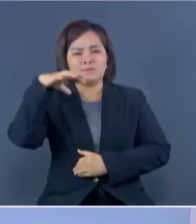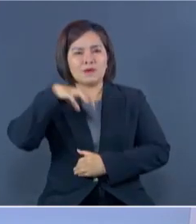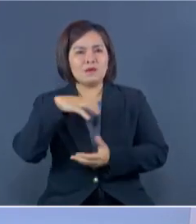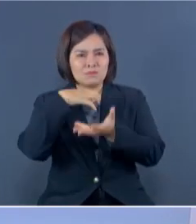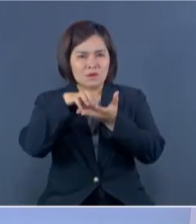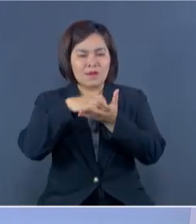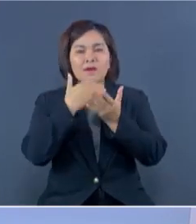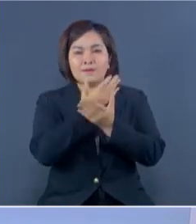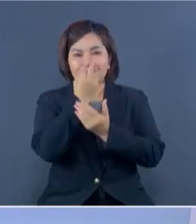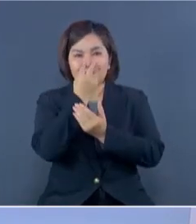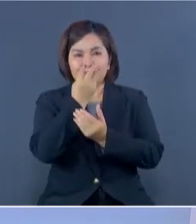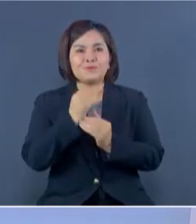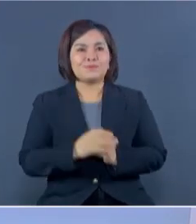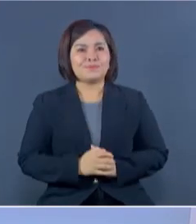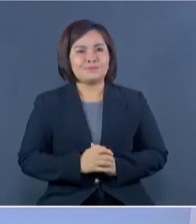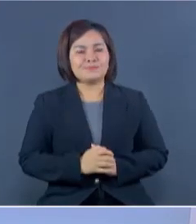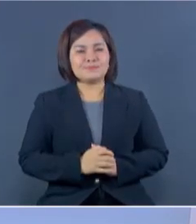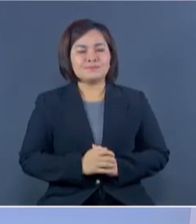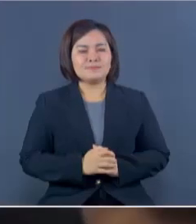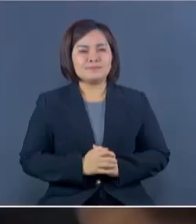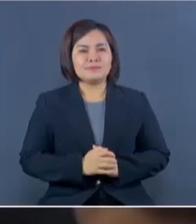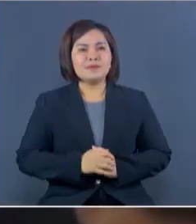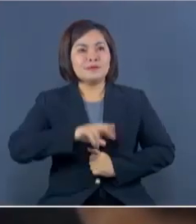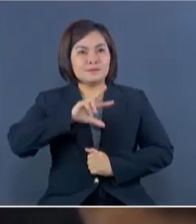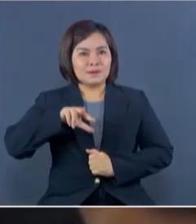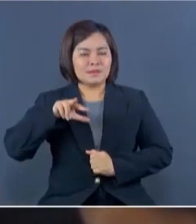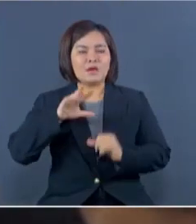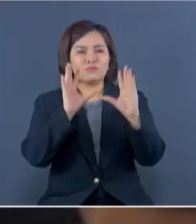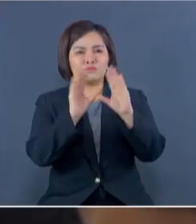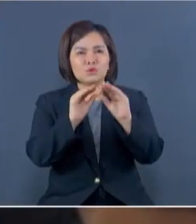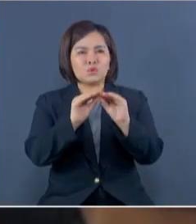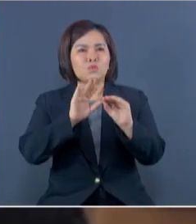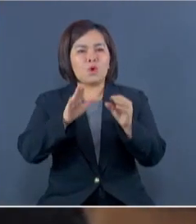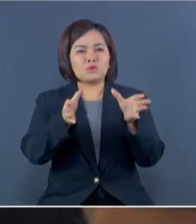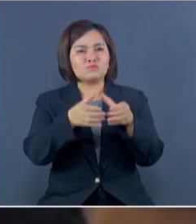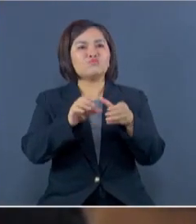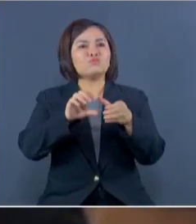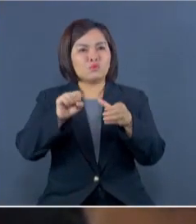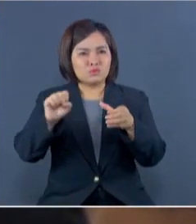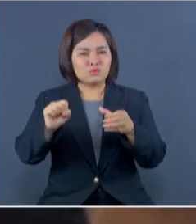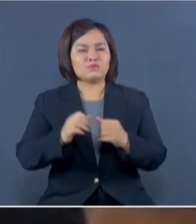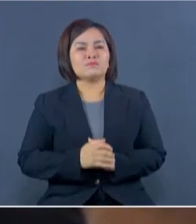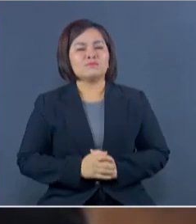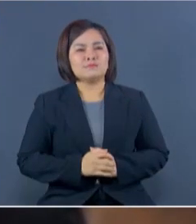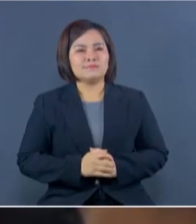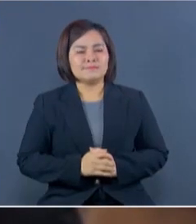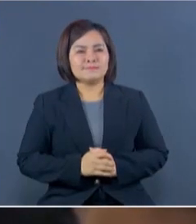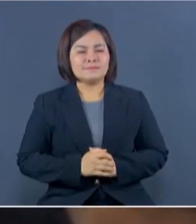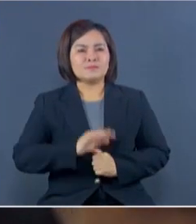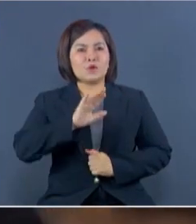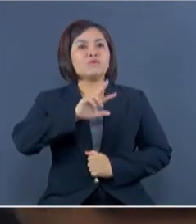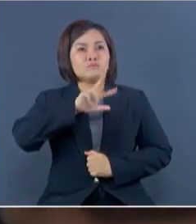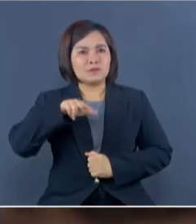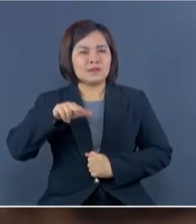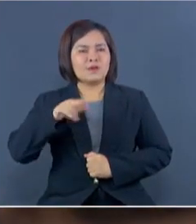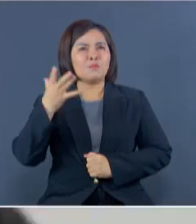นะครับเดี๋ยวไปดูความเคลื่อนไหวที่พรรคเพื่อไทยกันก่อนที่มีการประชุมกันของส.ส.นะครับการประชุมส.ส.ของพรรคเพื่อไท